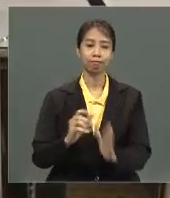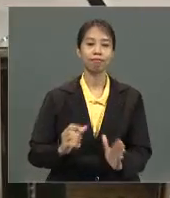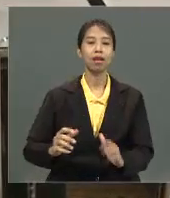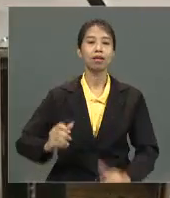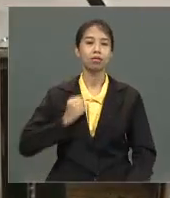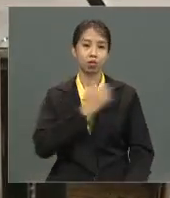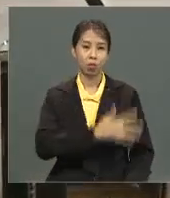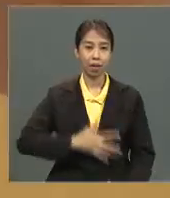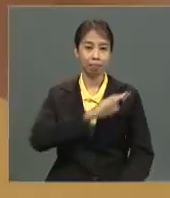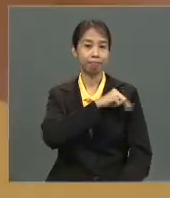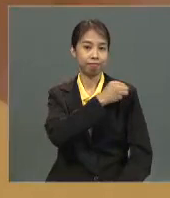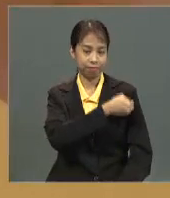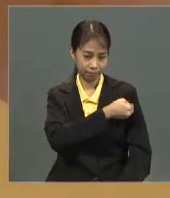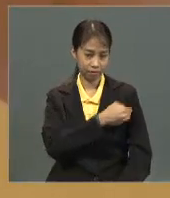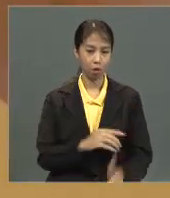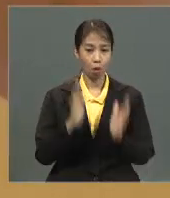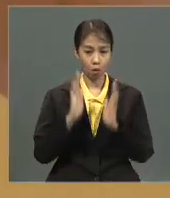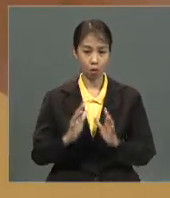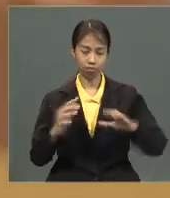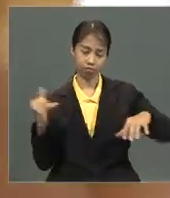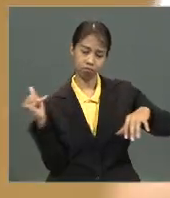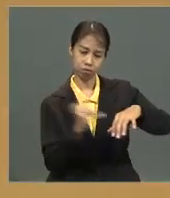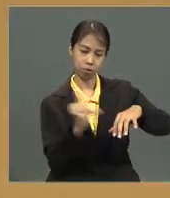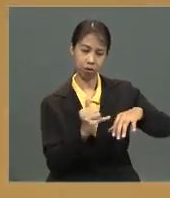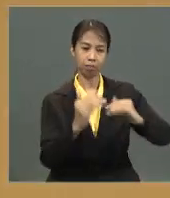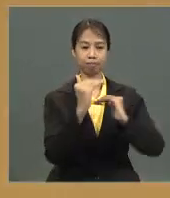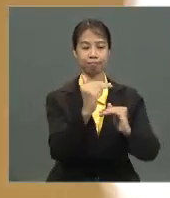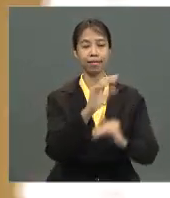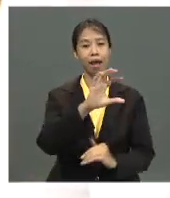ในขณะที่มาตรการการเข้าชมพิพิธภัณฑ์ก็ยังคงรักษามาตรการตามหลักของสาธารณสุขนะครับหรือจำกัดผู้เข้าชมไม่เกิน50คนต่อรอบและมีการรักษาความสะอาดทุกห้องจัดแสดงอยู่เสมอด้วยการปิดห้องอบโอโซนฆ่าเชื้อโรคครับพร้อมกับขอความร่วมมือผู้เข้าชมให้สวมใส่หน้ากากอนามัยล้างเจลล้างมือได้เจลแอลกอฮอล์นะครับก่อนแล้วก็หลังสัมผัสสิ่งของในพิพิธภัณฑ์นั่นเองครับมีติดด้วยนะครับตอนนี้มีกี่คน